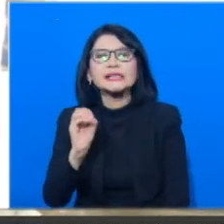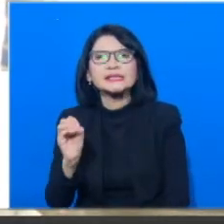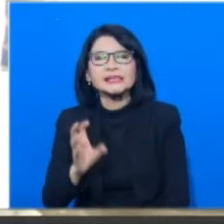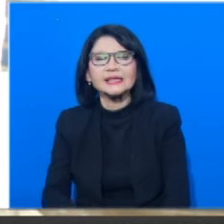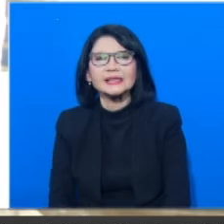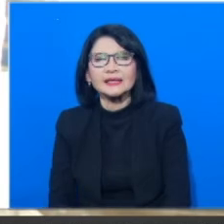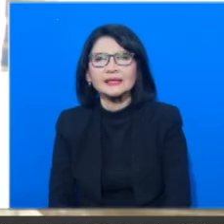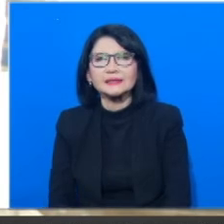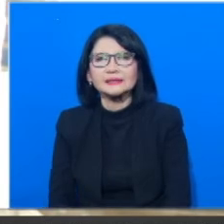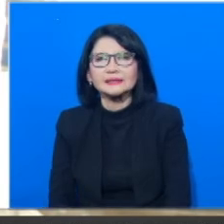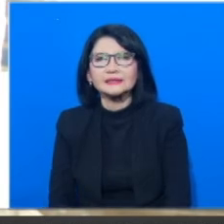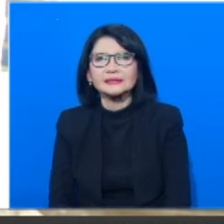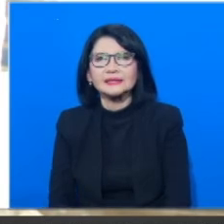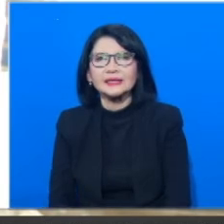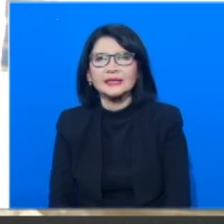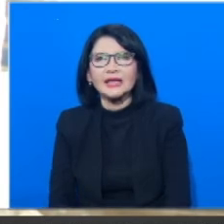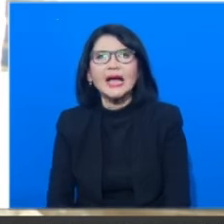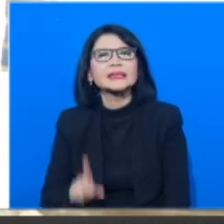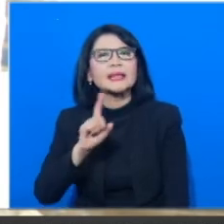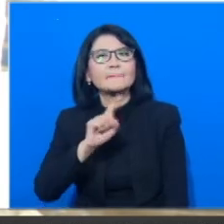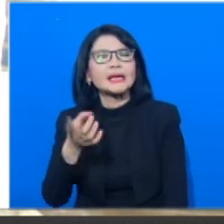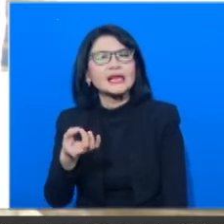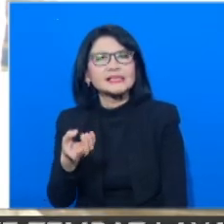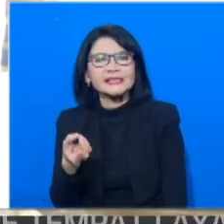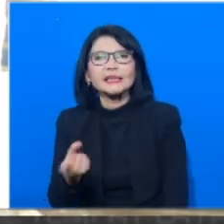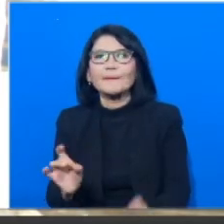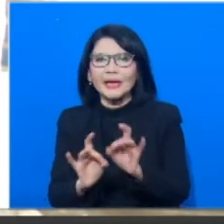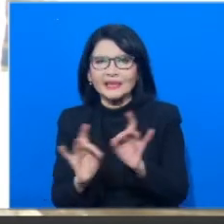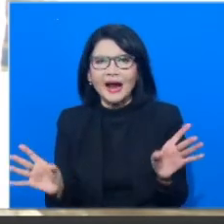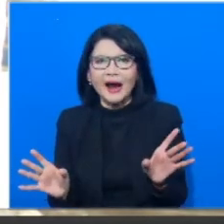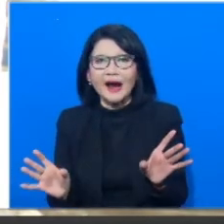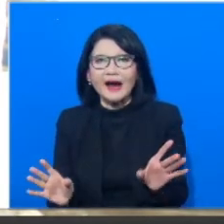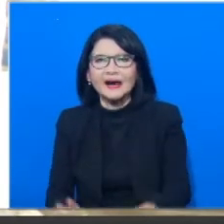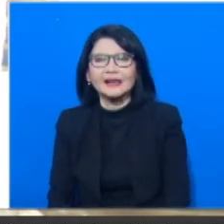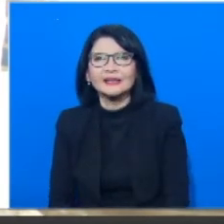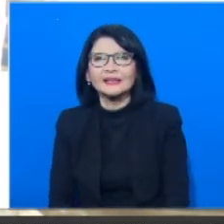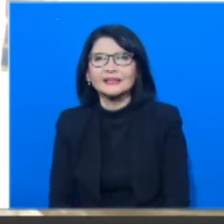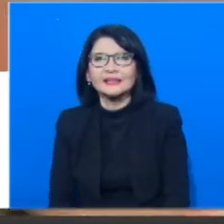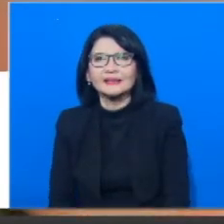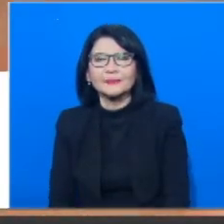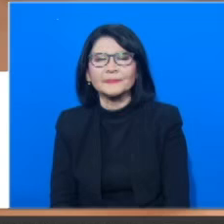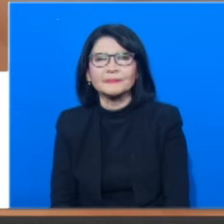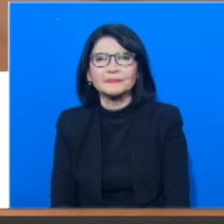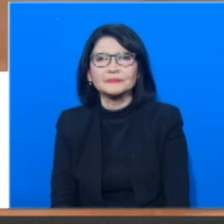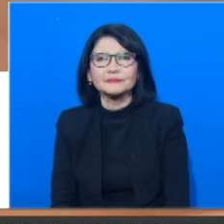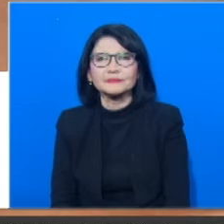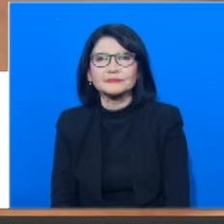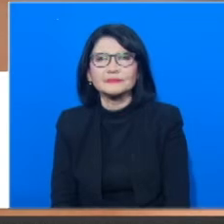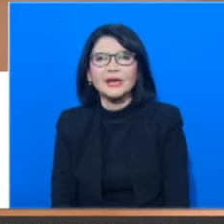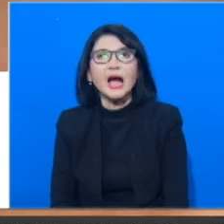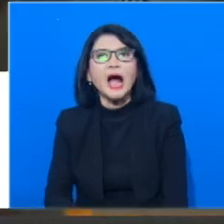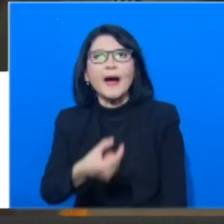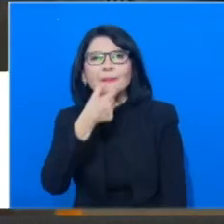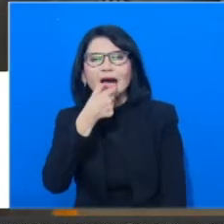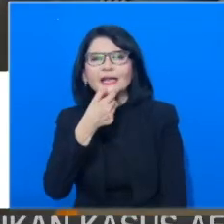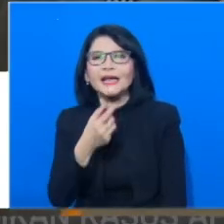cuma ada yang menarik ataupun ada yang beda. Dan memang itu lebih ke salah satu ciri khas dari kami. Penikmatnya pun beragam,